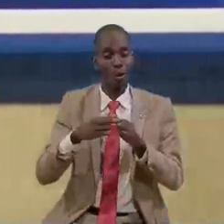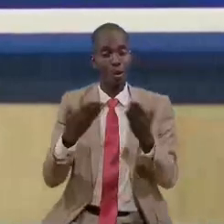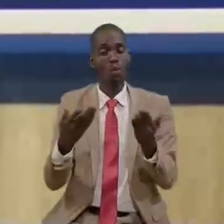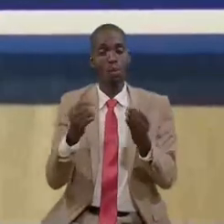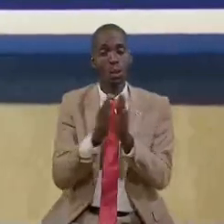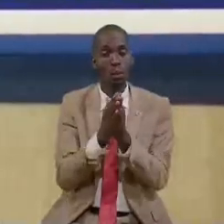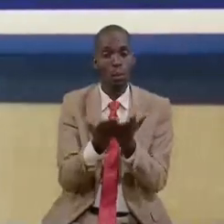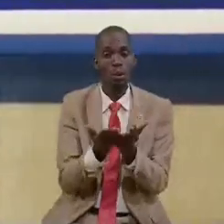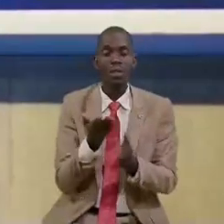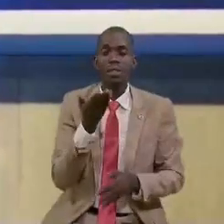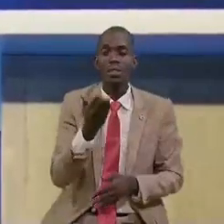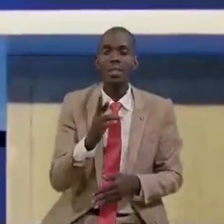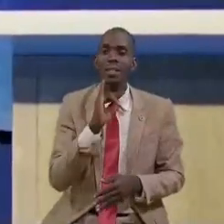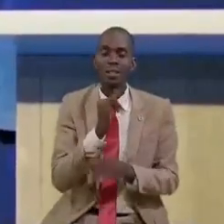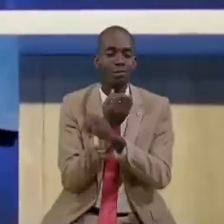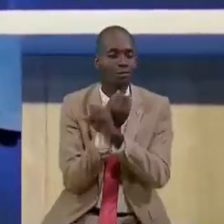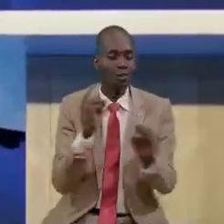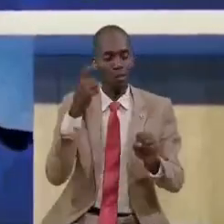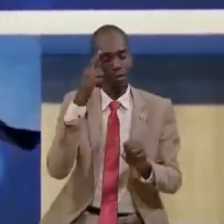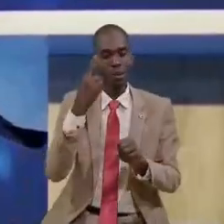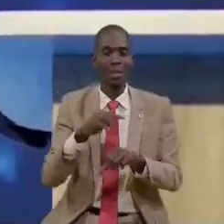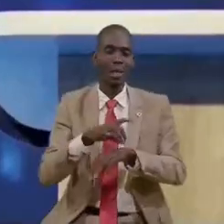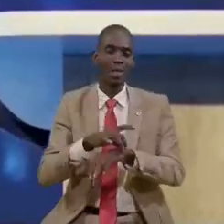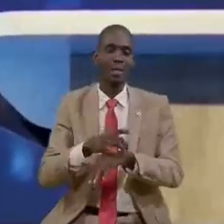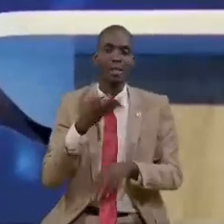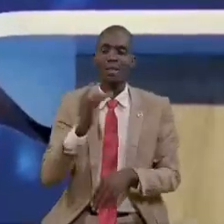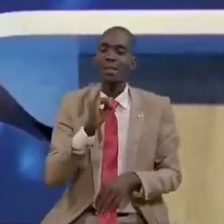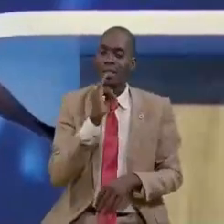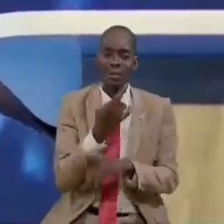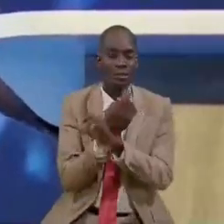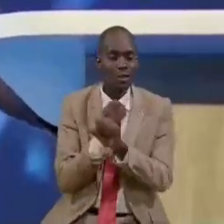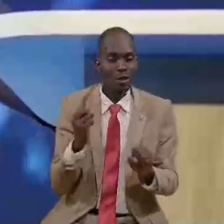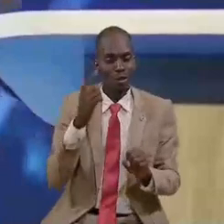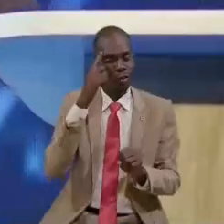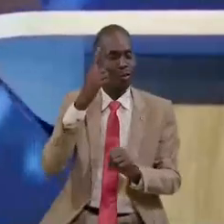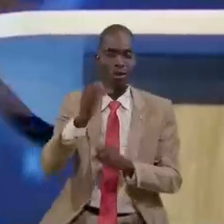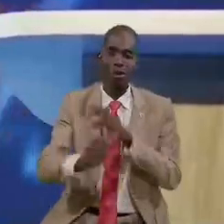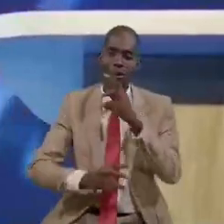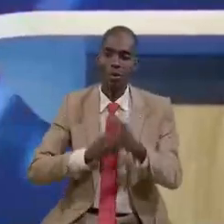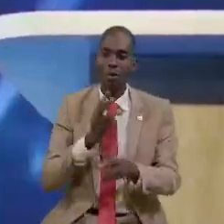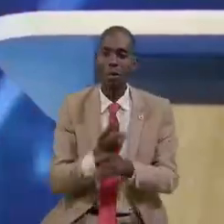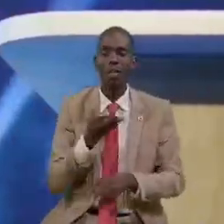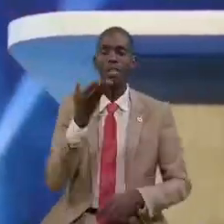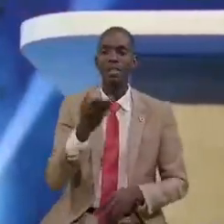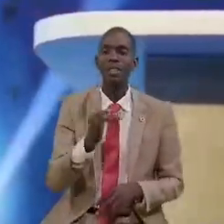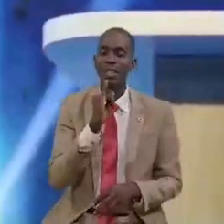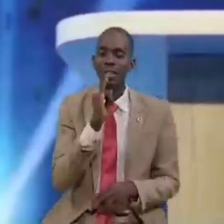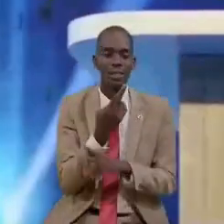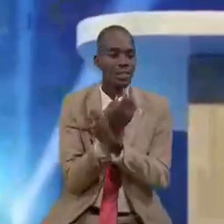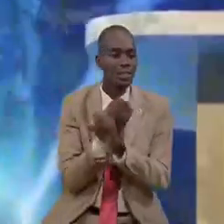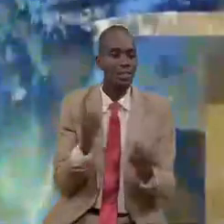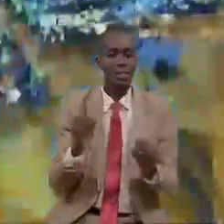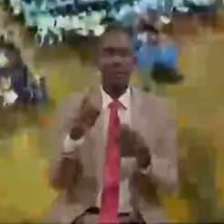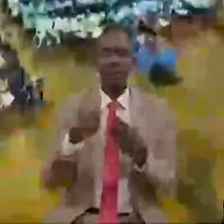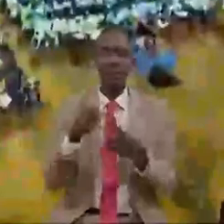la rédemption pour la terre, il y a la rédemption pour le monde, il y a la rédemption pour toutes